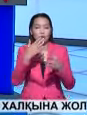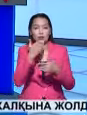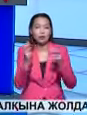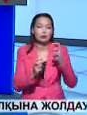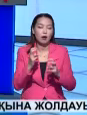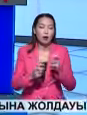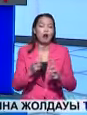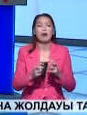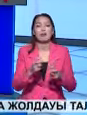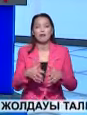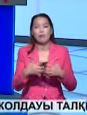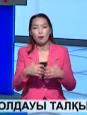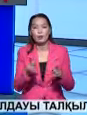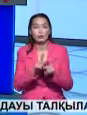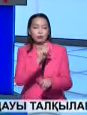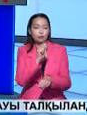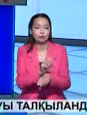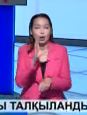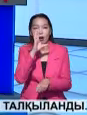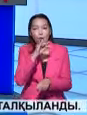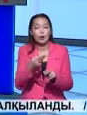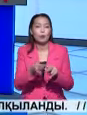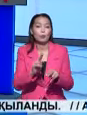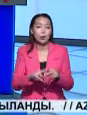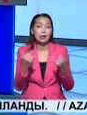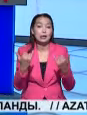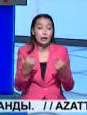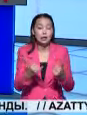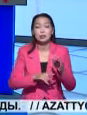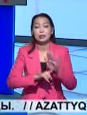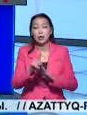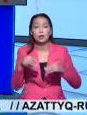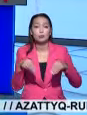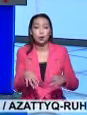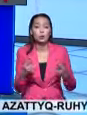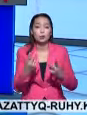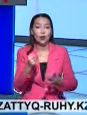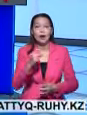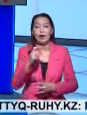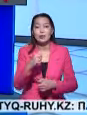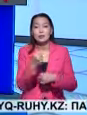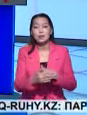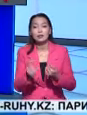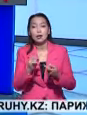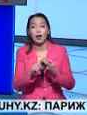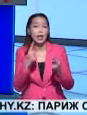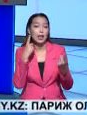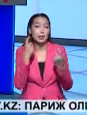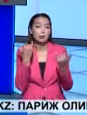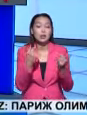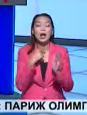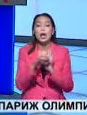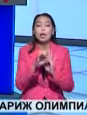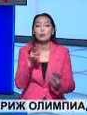жұмысы тоқтауы ықтимал деген сөз. Мамандар мәселені қазірден қолға алған жөн дейді. Атом электр станциясына қатысты ақпаратты Сүндет